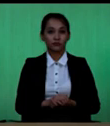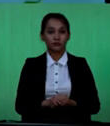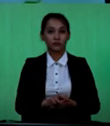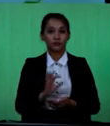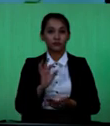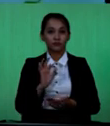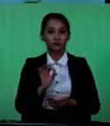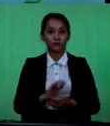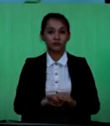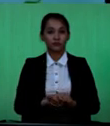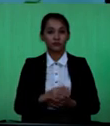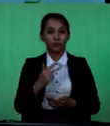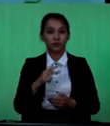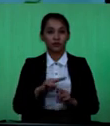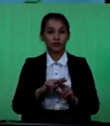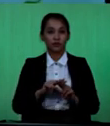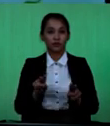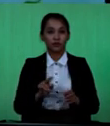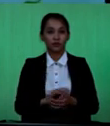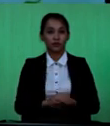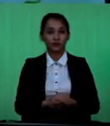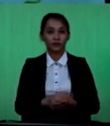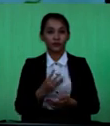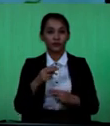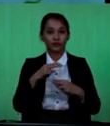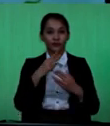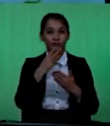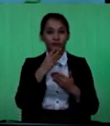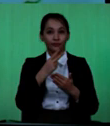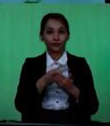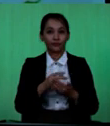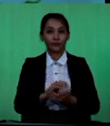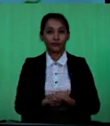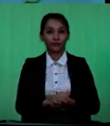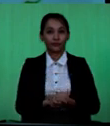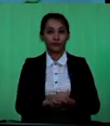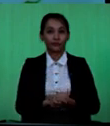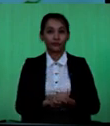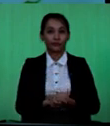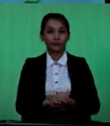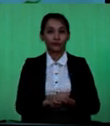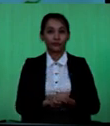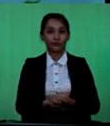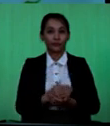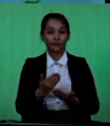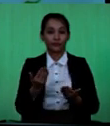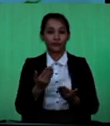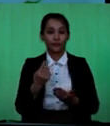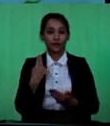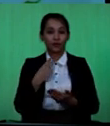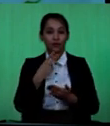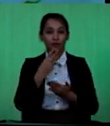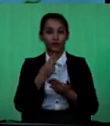To'g'ri, u 30 ga teng edi. Yana diqqat qiling. Qani qanday son paydo bo'lar